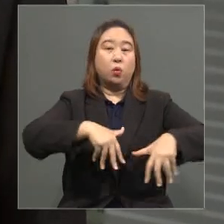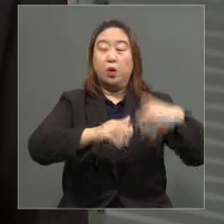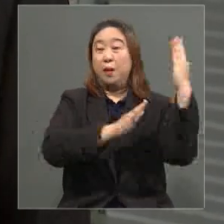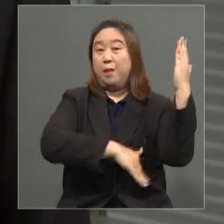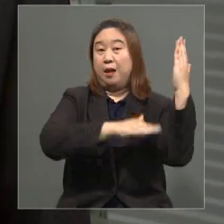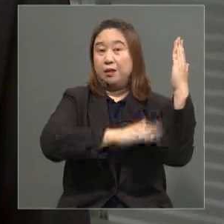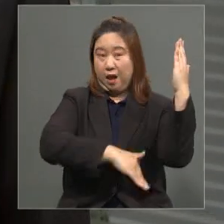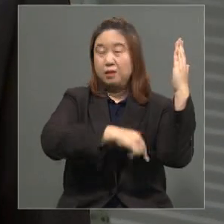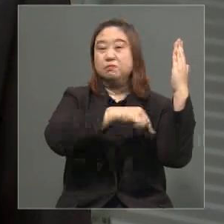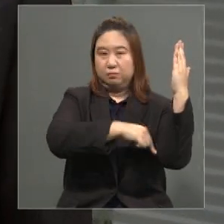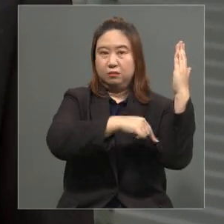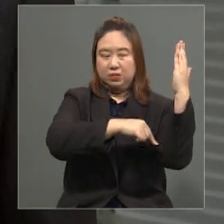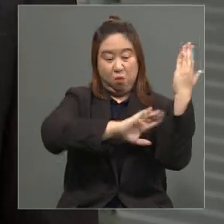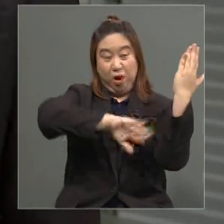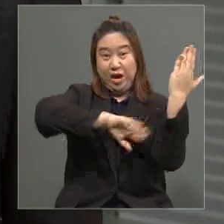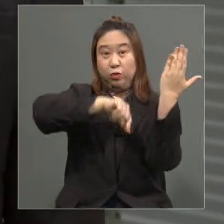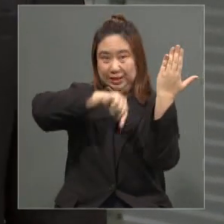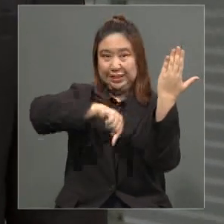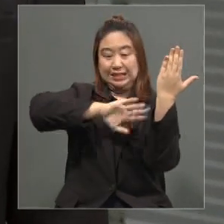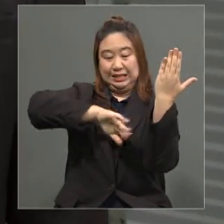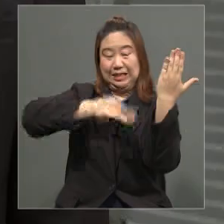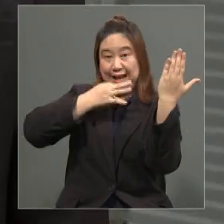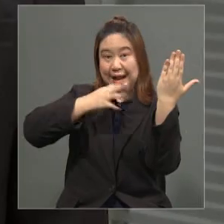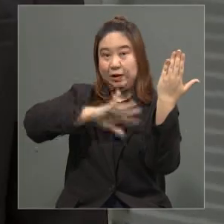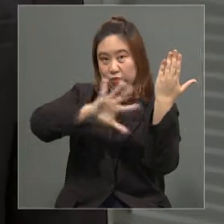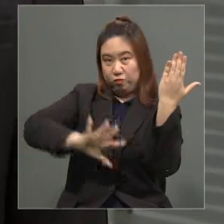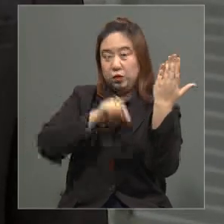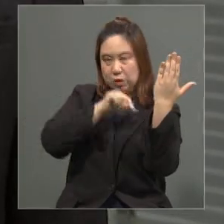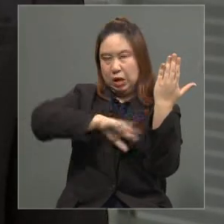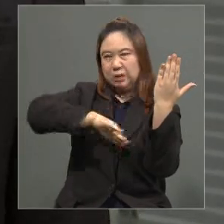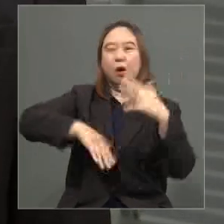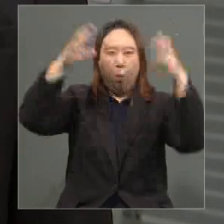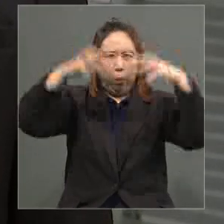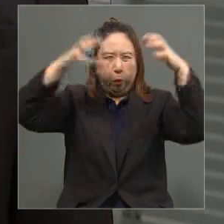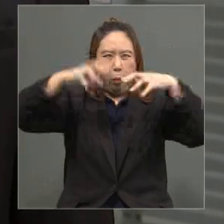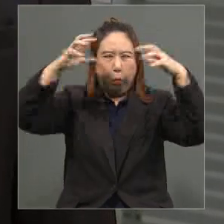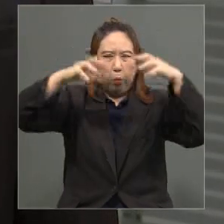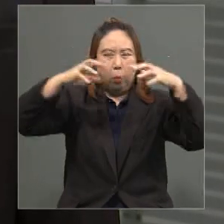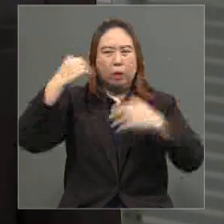ี่อัศัยอยในมบิ hep h. tellวไทยก็ยังคงได้รัผกระบบจากถกหนักู